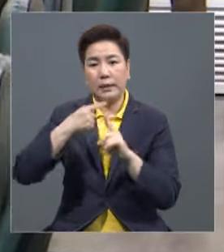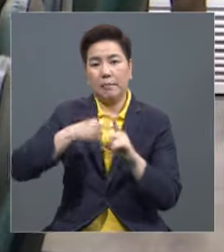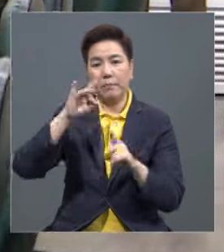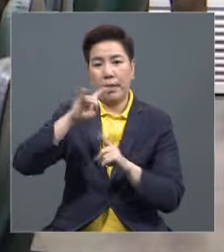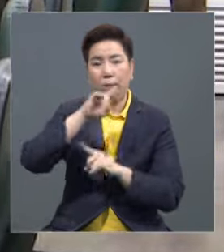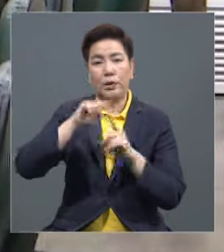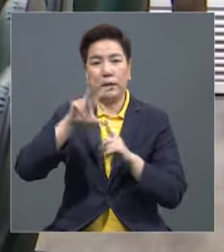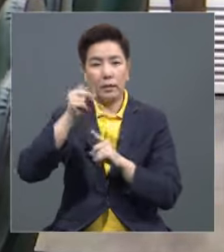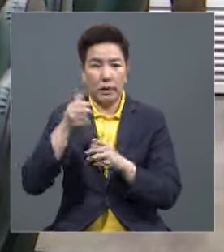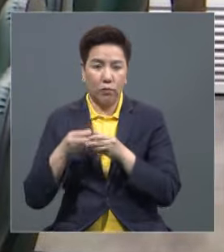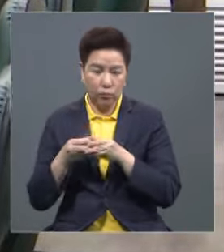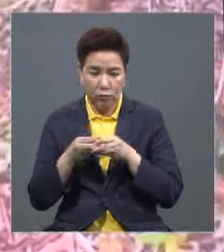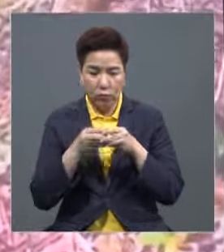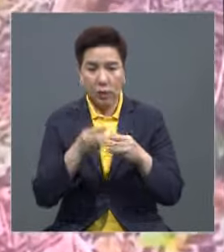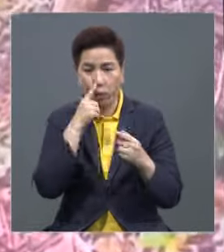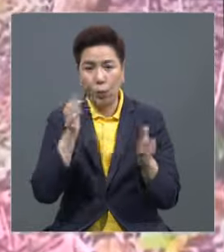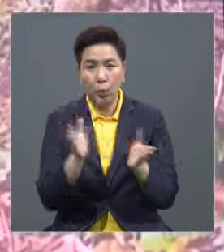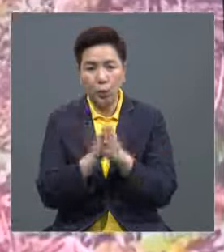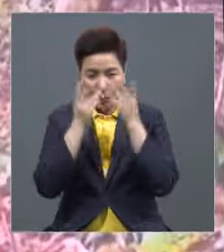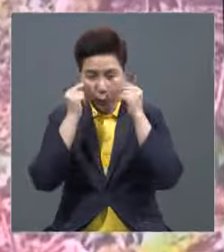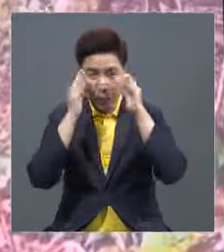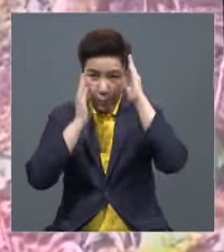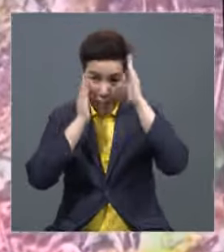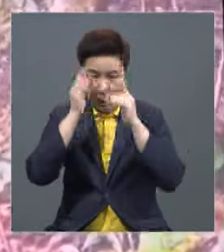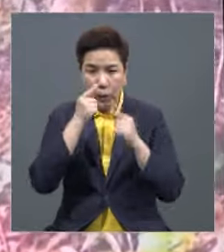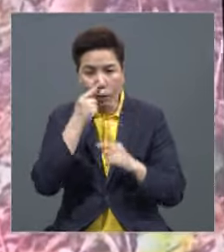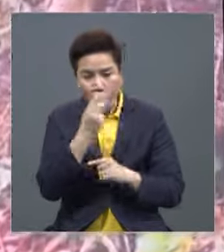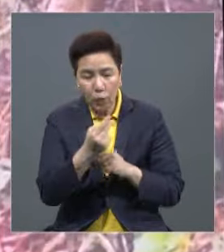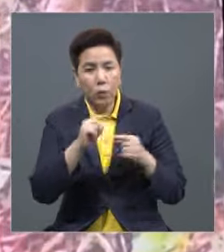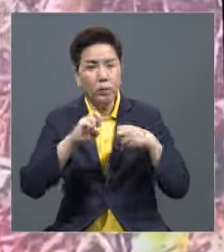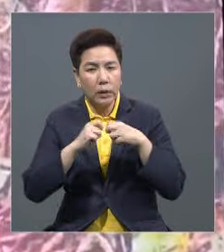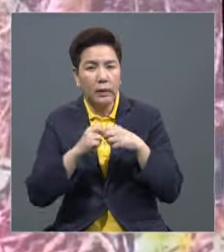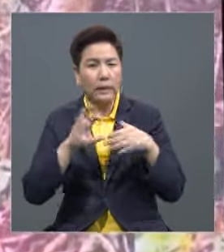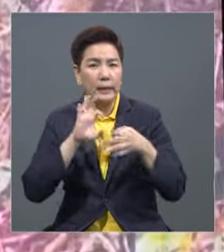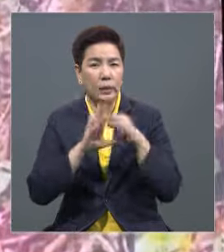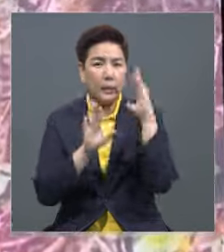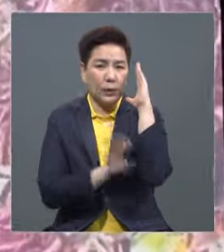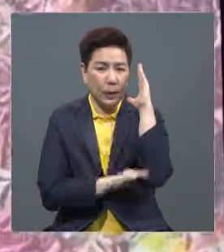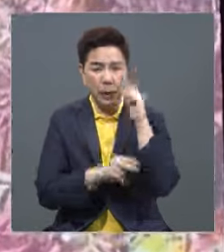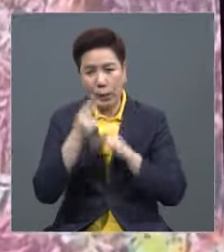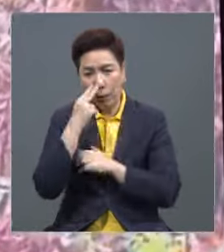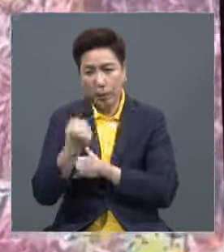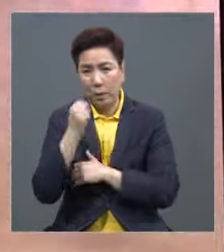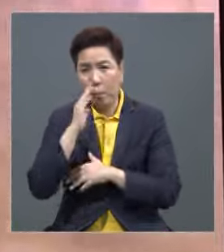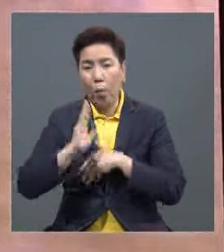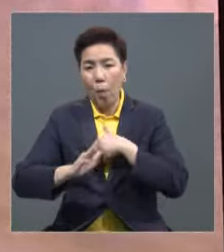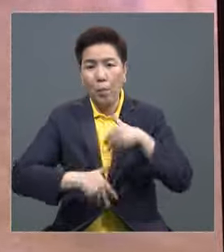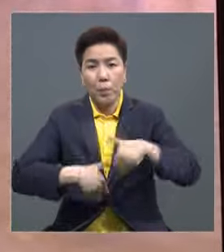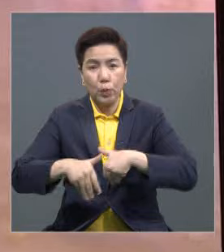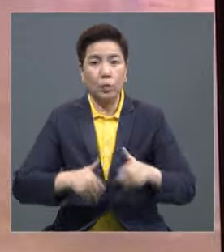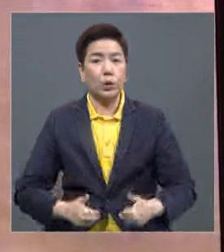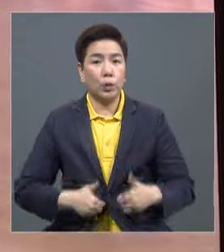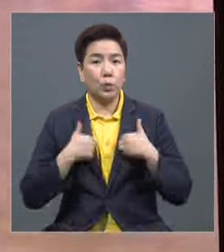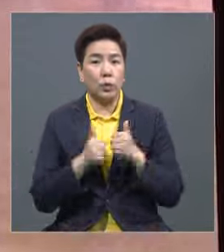นี้ก็จะลงพื้นที่พร้อมกับนายกรัฐมนตรีมาเลเซียไปดูเรื่องของความมั่นคงเพราะเชื่อว่าหากประชาชนนั้นอยู่ดีกิน